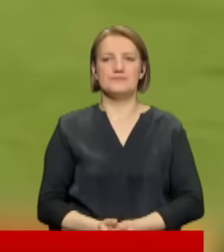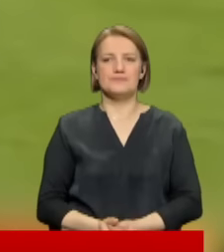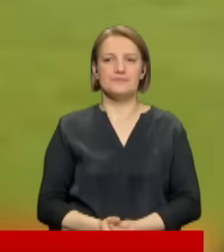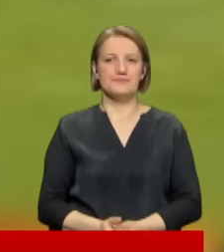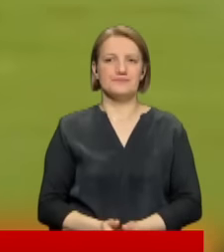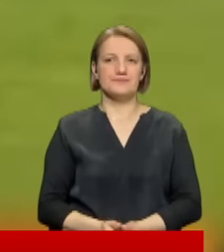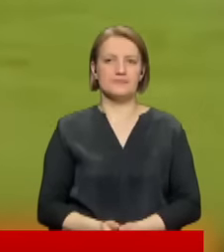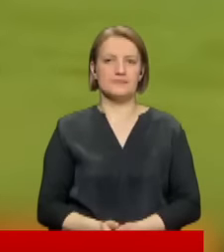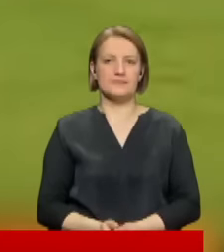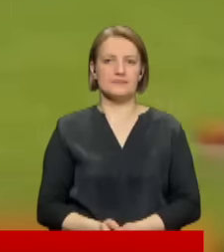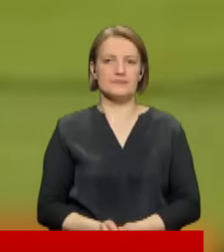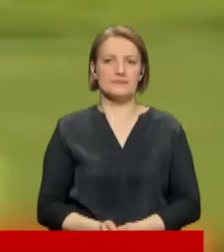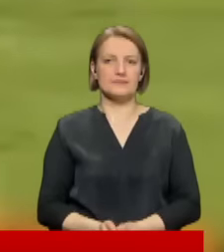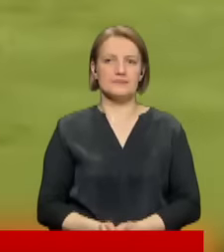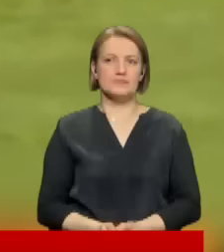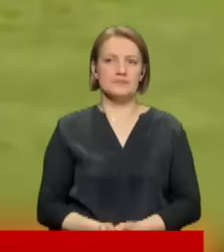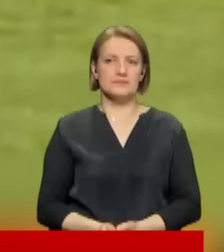Harikasınız, süpersiniz.